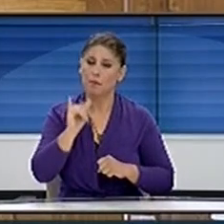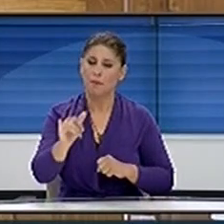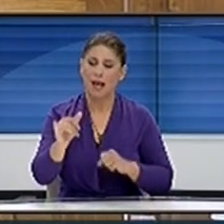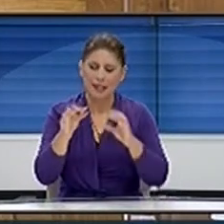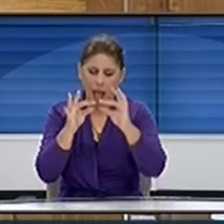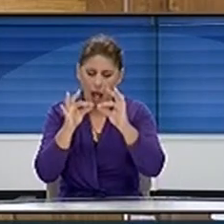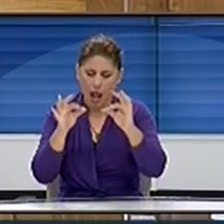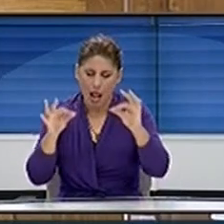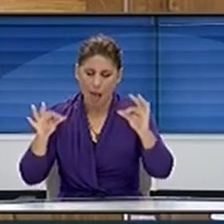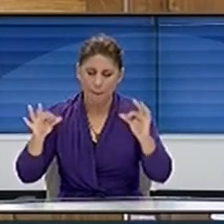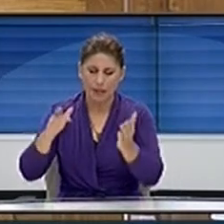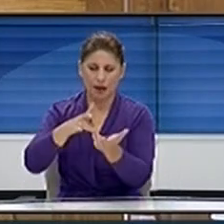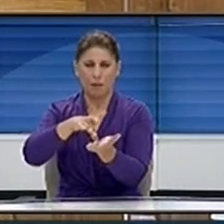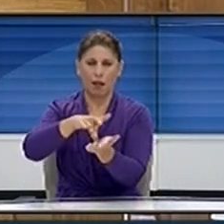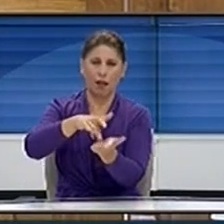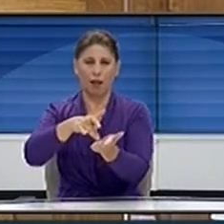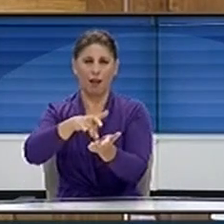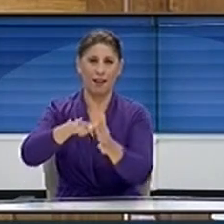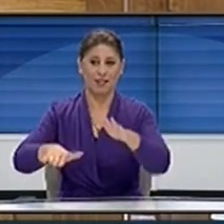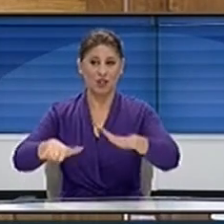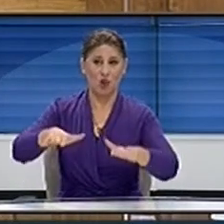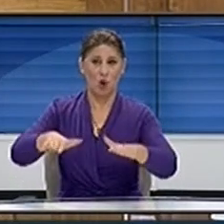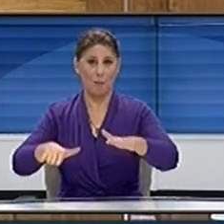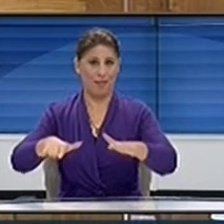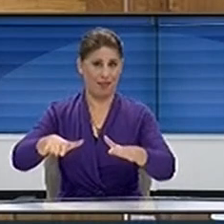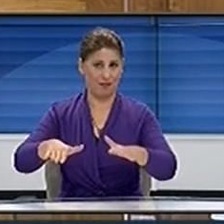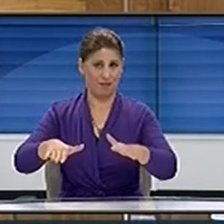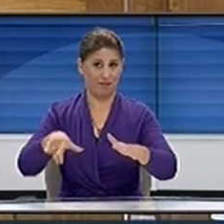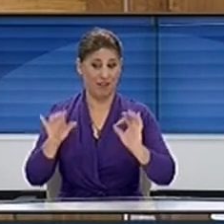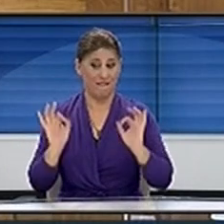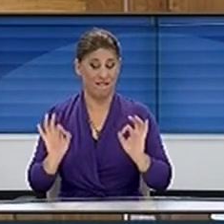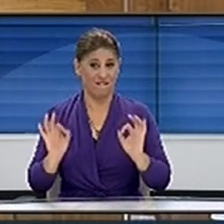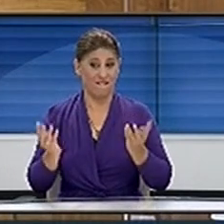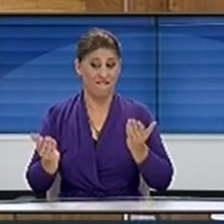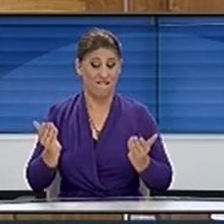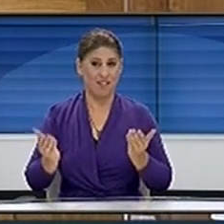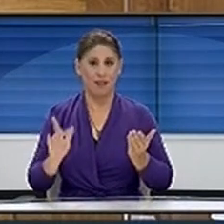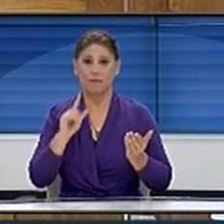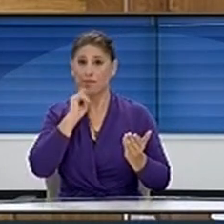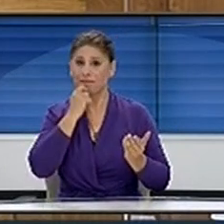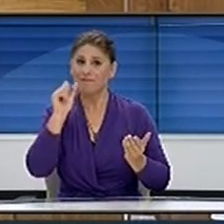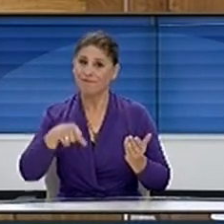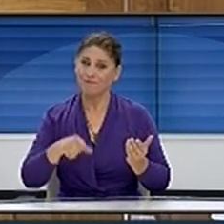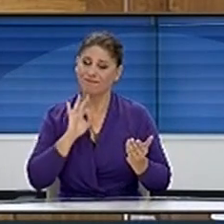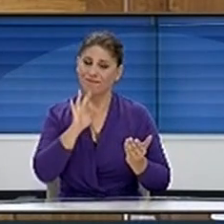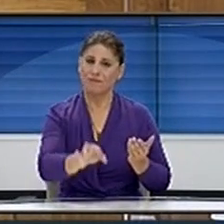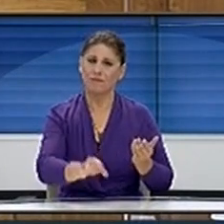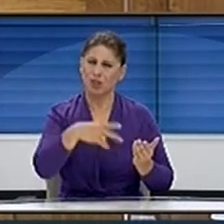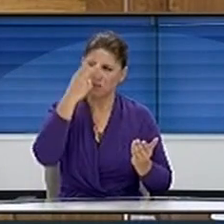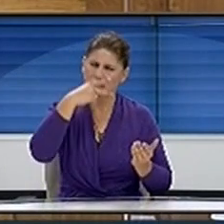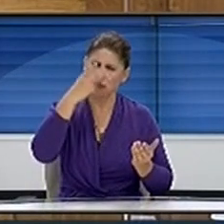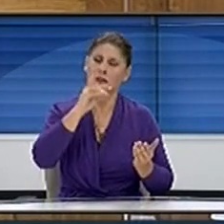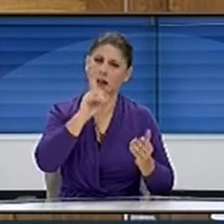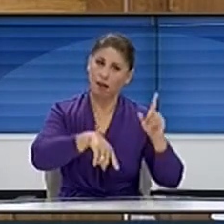λεπτή γραμμή. Η φύση αυτών των δομών κρύβει κινδύνους. Η αναγκαία μυστικότητα μπορεί, ναι, να οδηγήσει σε